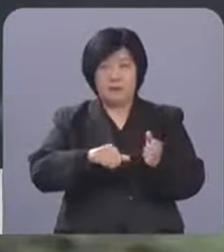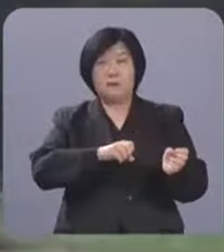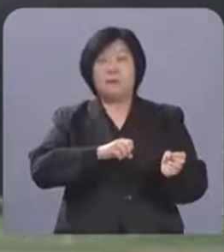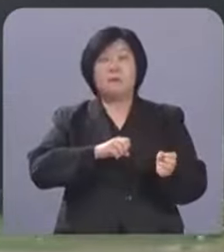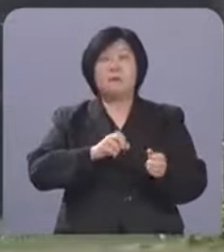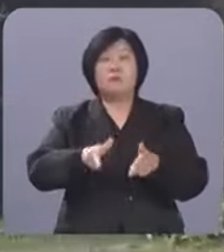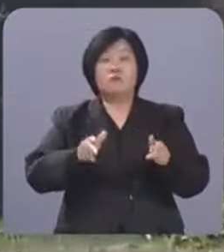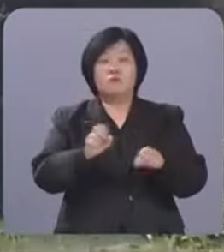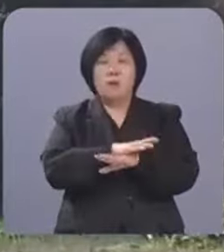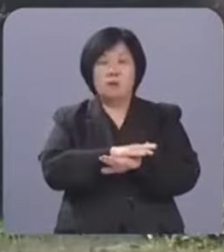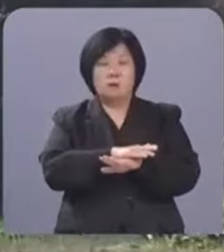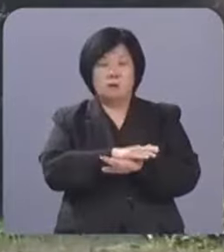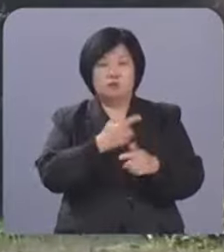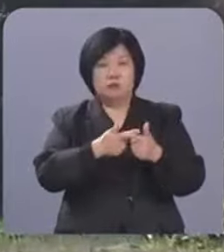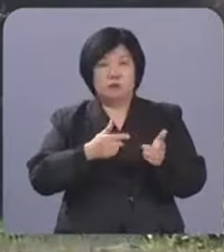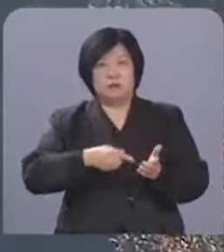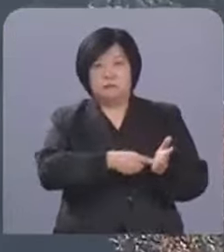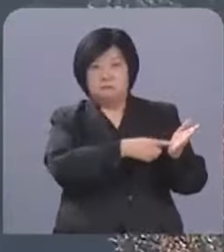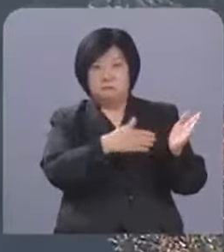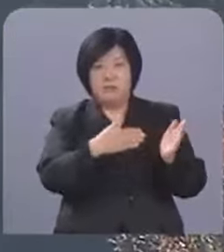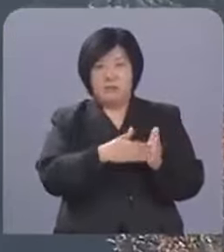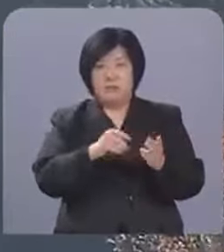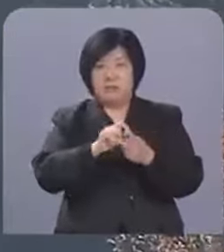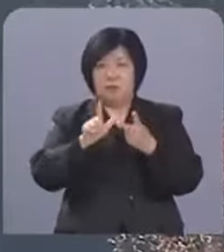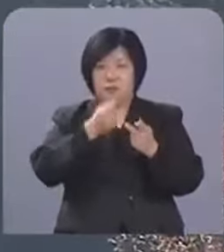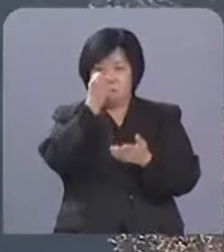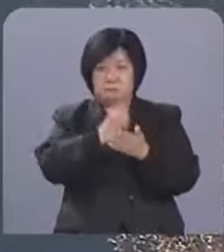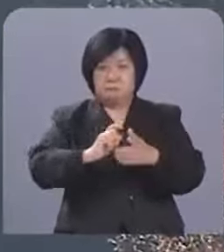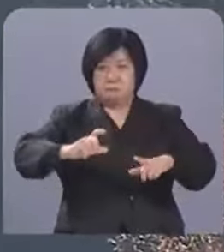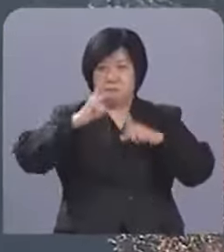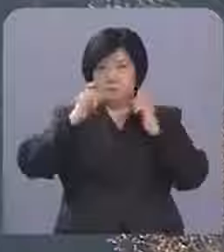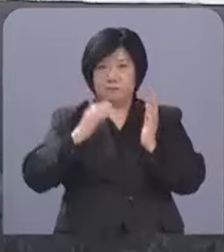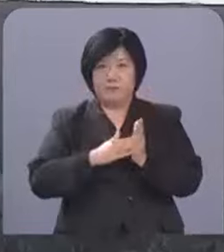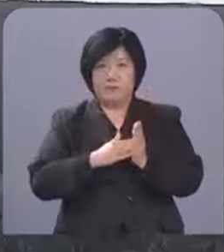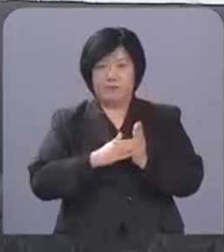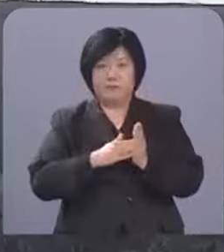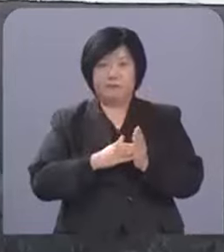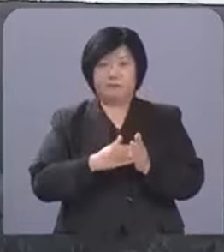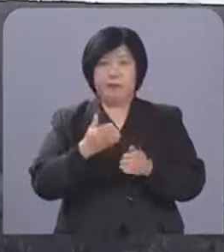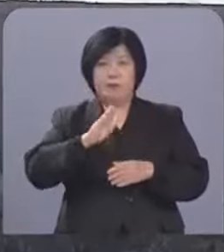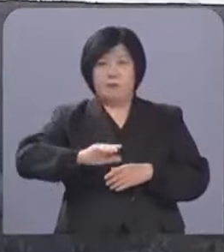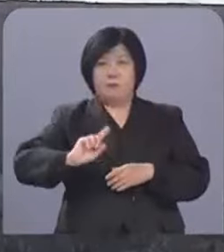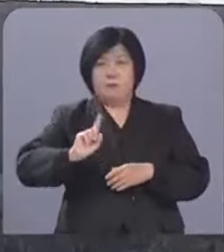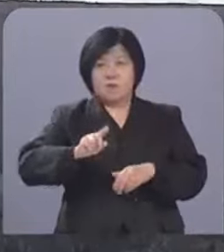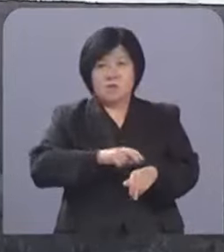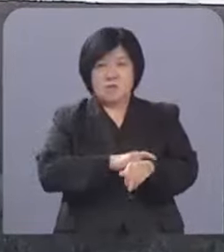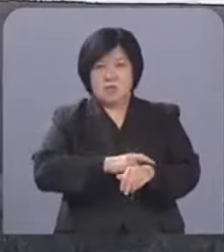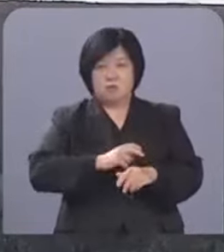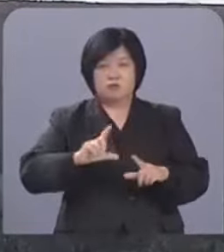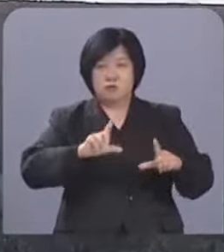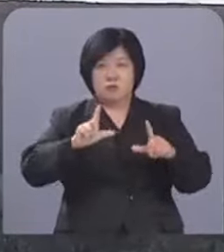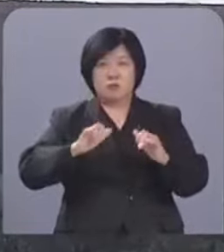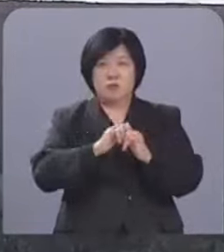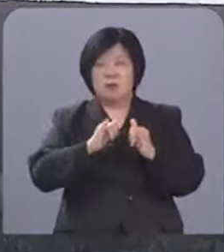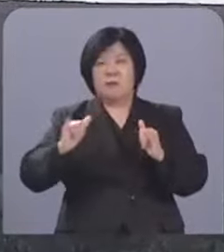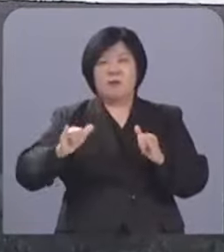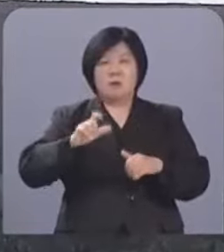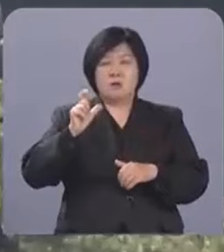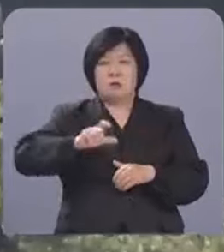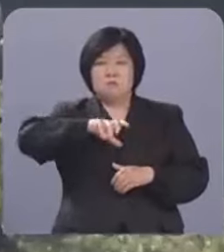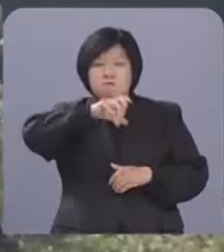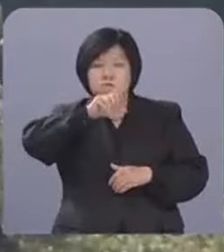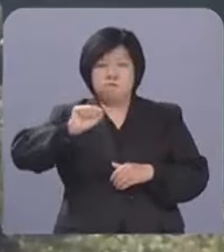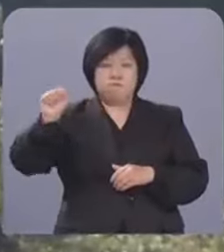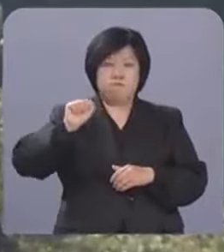부산시에 신청했고, 지난해 2월 적합 통보를 받았습니다. 하지만 기장군과 지역 주민의 강력한 반발